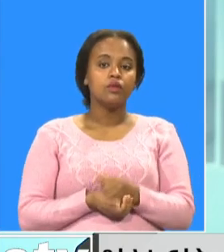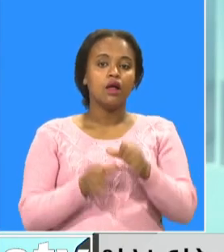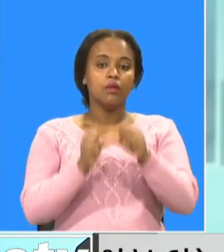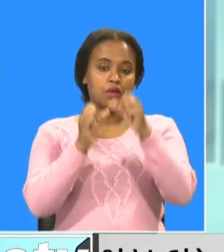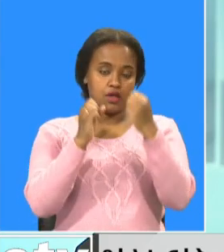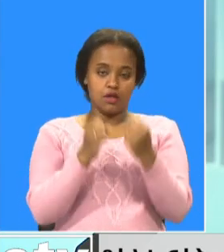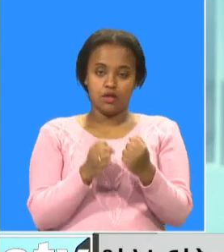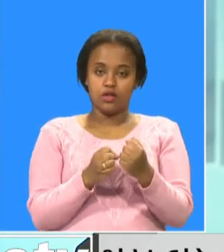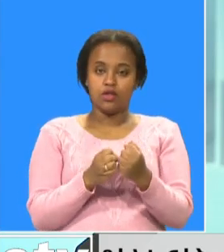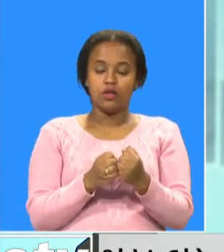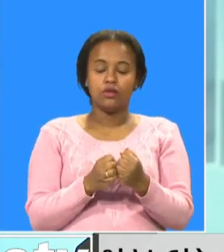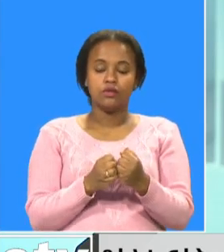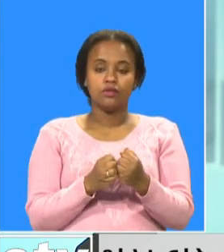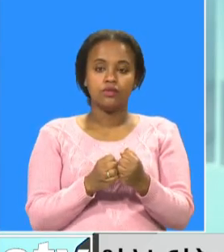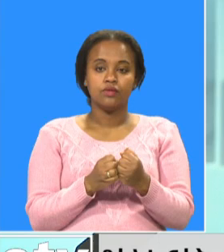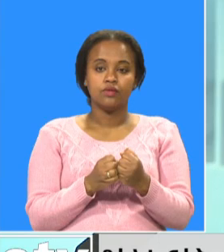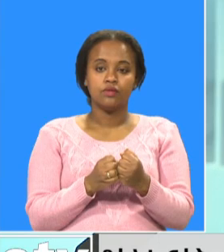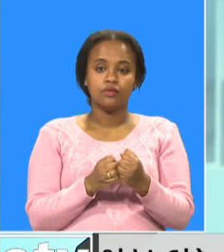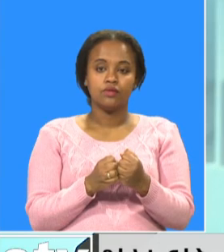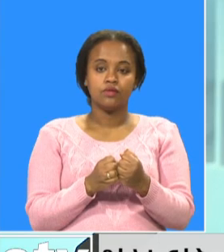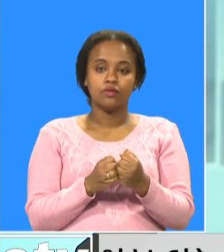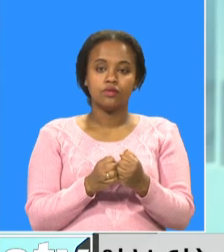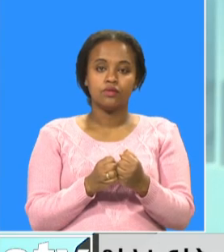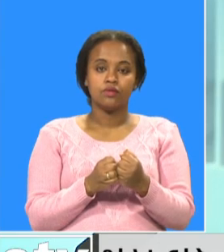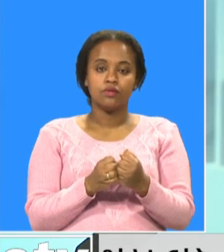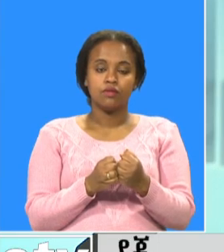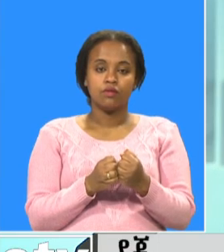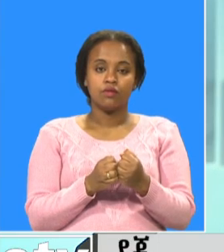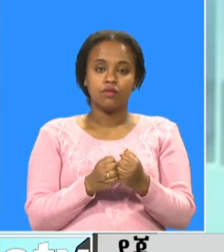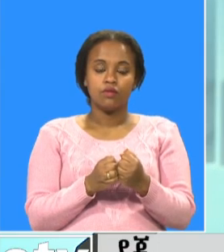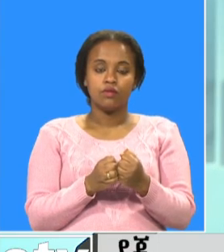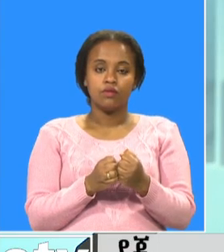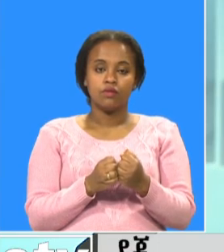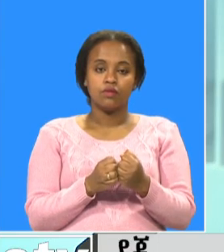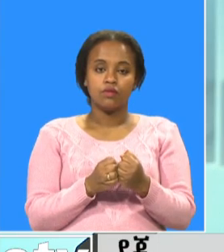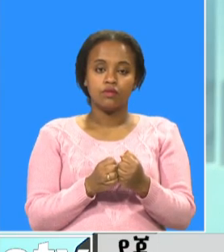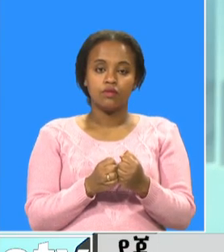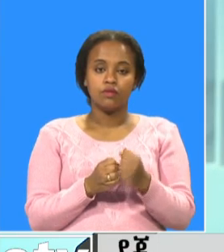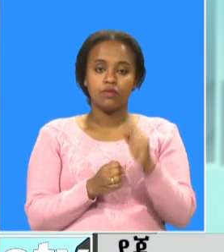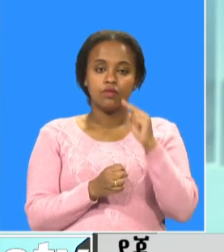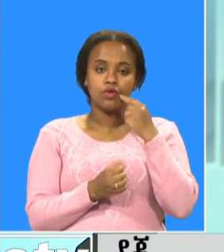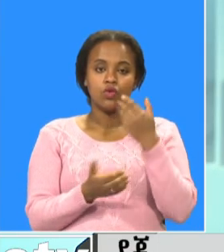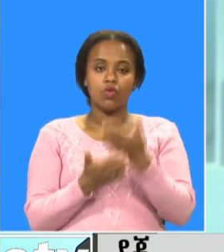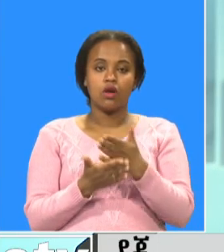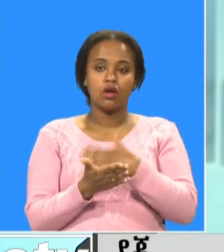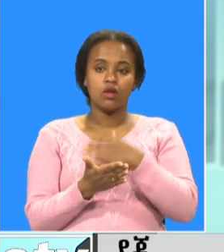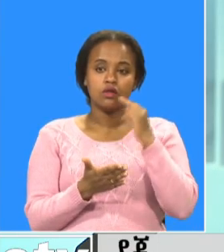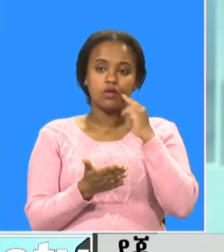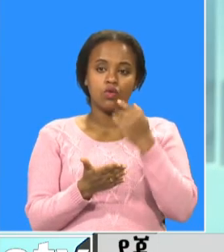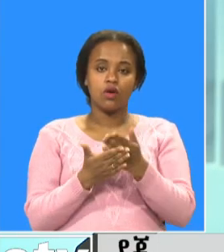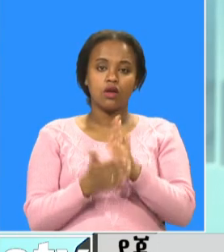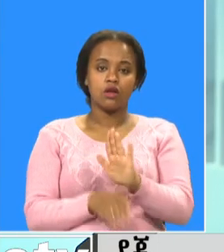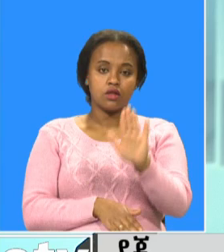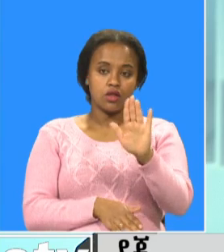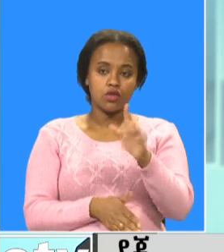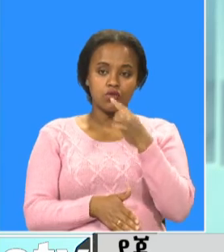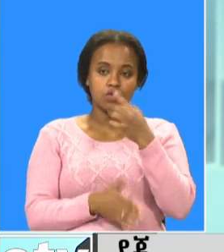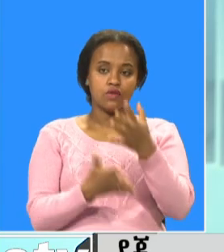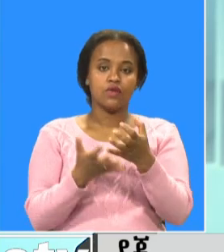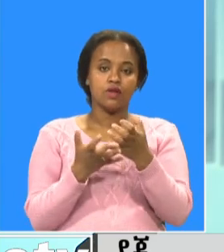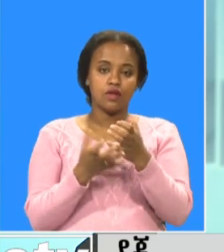መቀጠል ይችላል ጥያቄው። ወዳ እሺ እንኳን አደረሳችሁ እንኳን አደረሰን እንፈልጋለሁ።